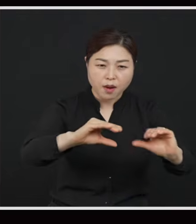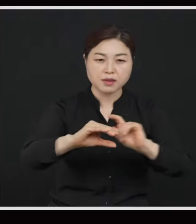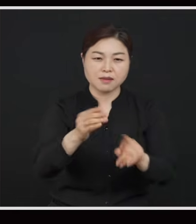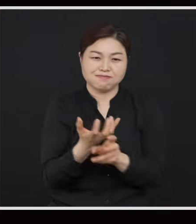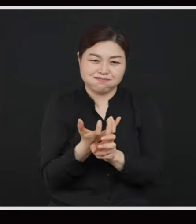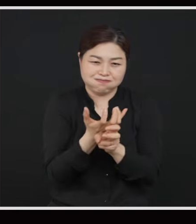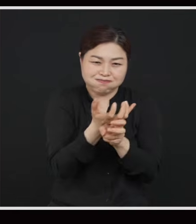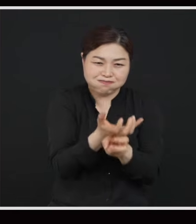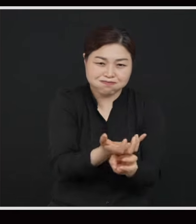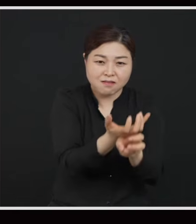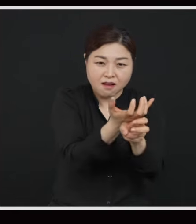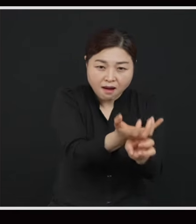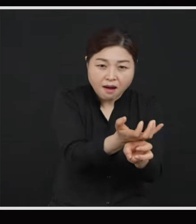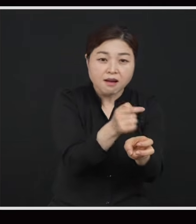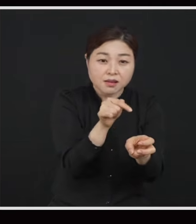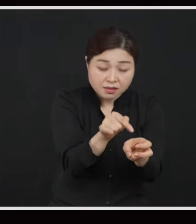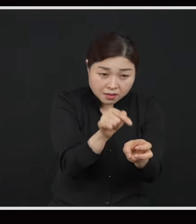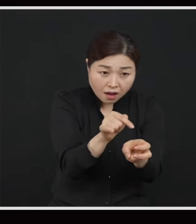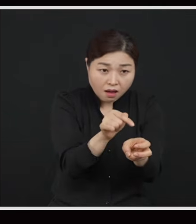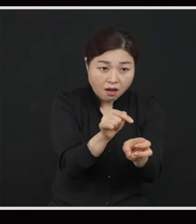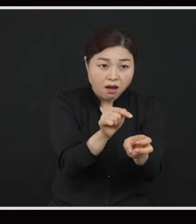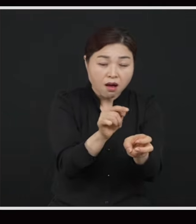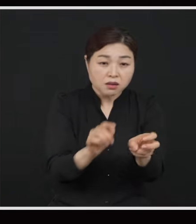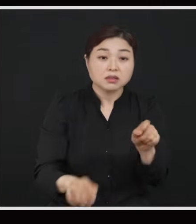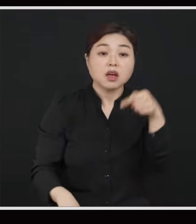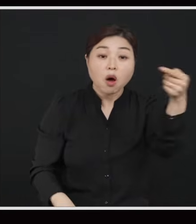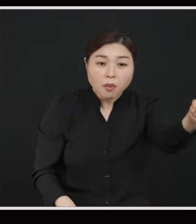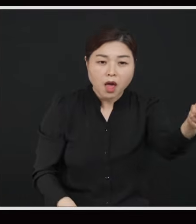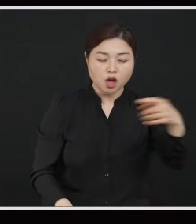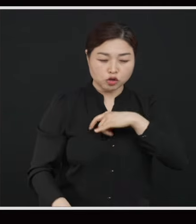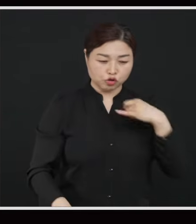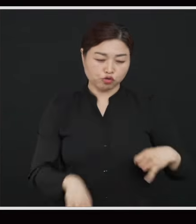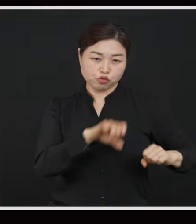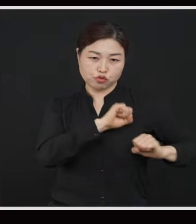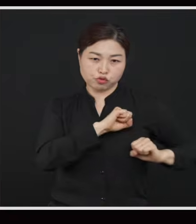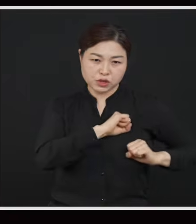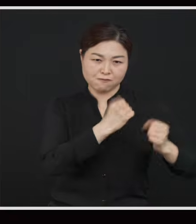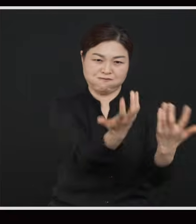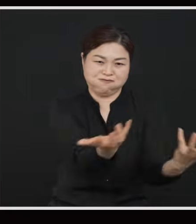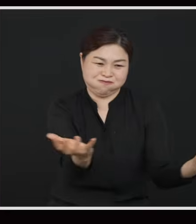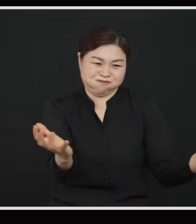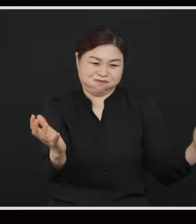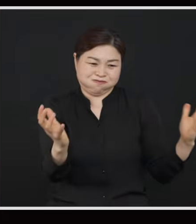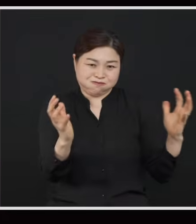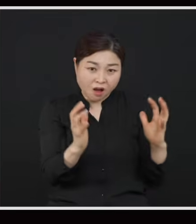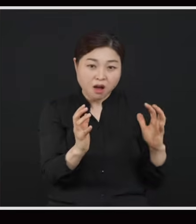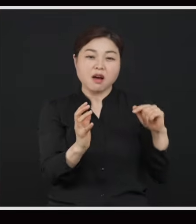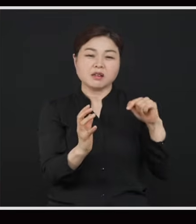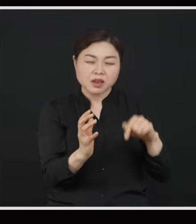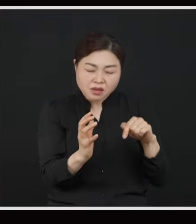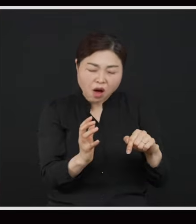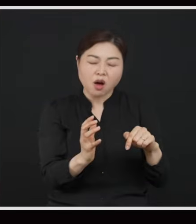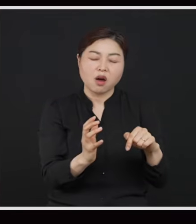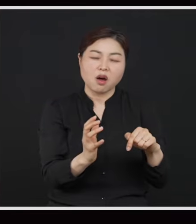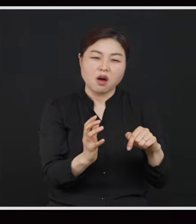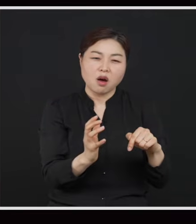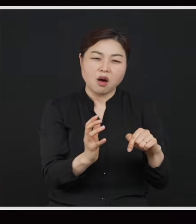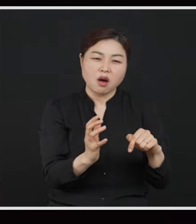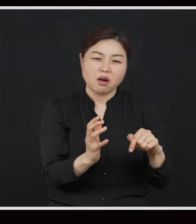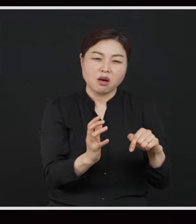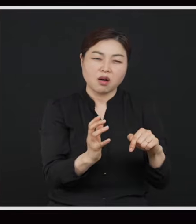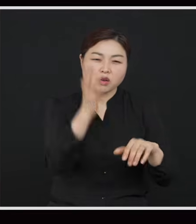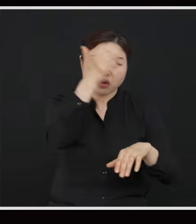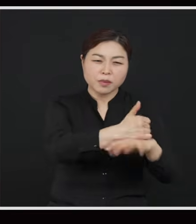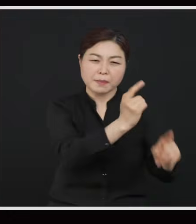처음 참전한 것을 알고서 포위가 돼서 거의 괴멸이 되죠. 그리고서 겨우 살아나온